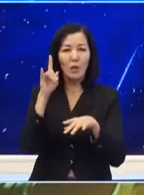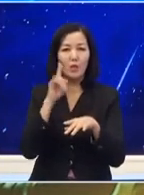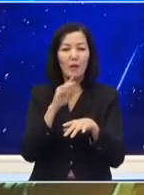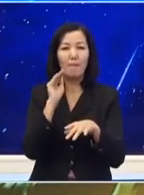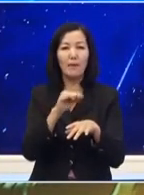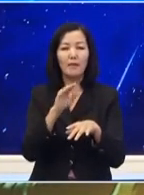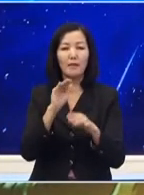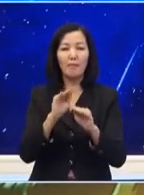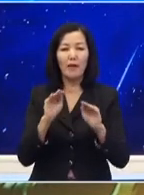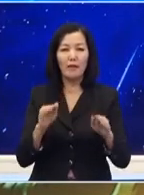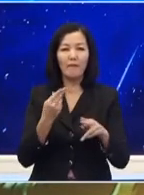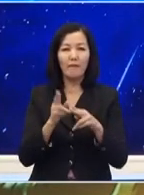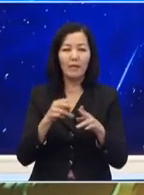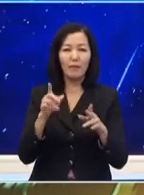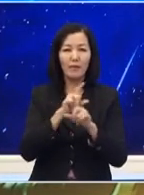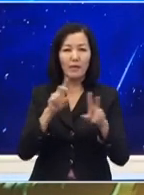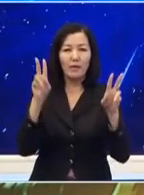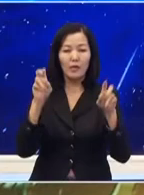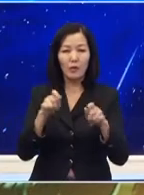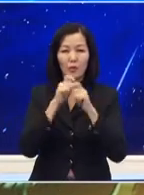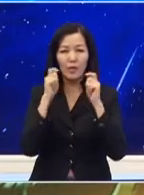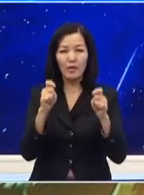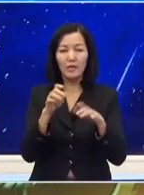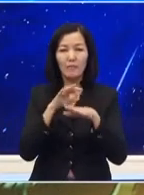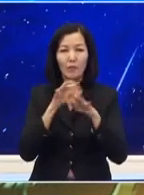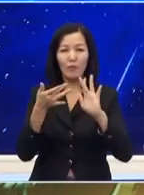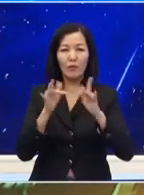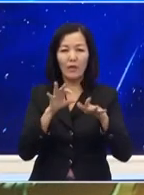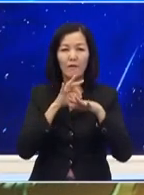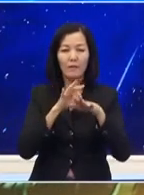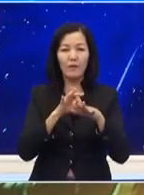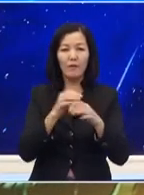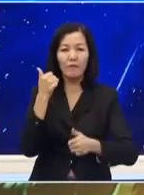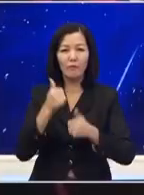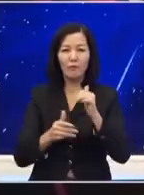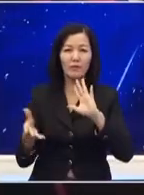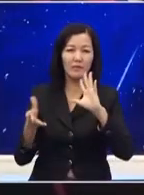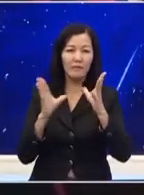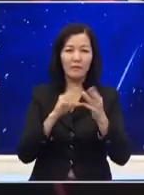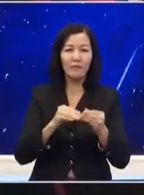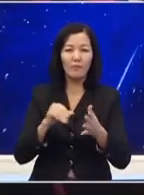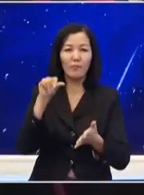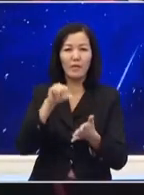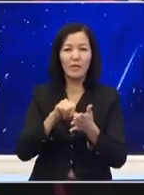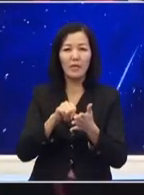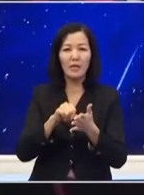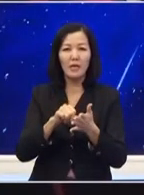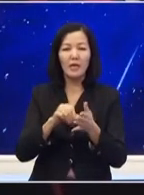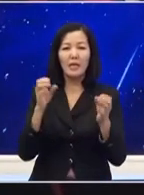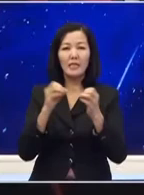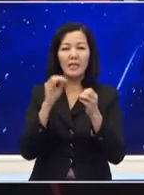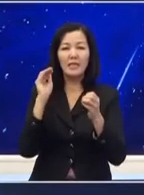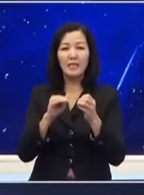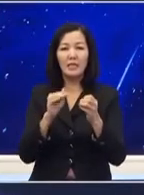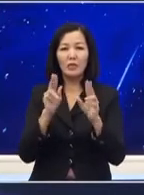«Мыңбала». В этом году церемония награждения прошла в онлайн-формате. В конкурсе со всей страны приняли участие более